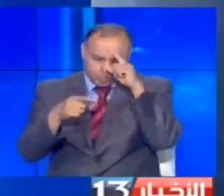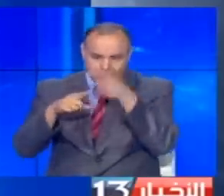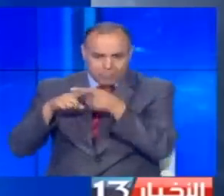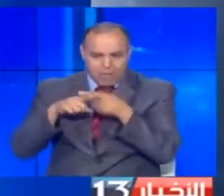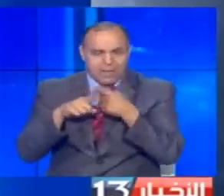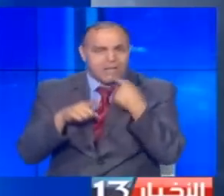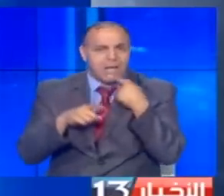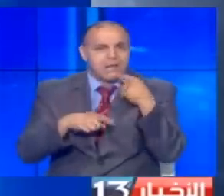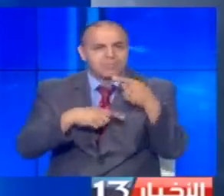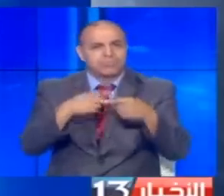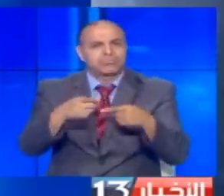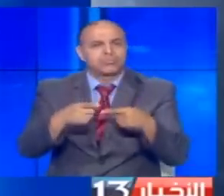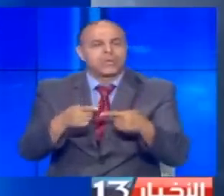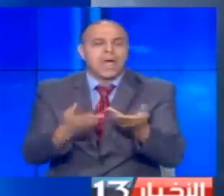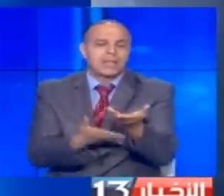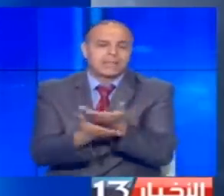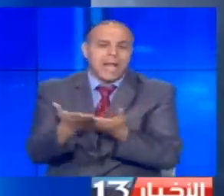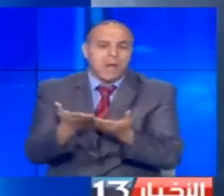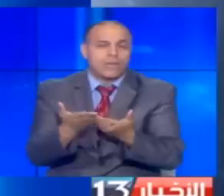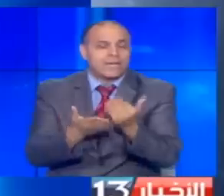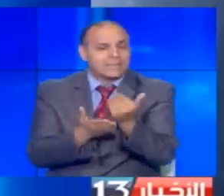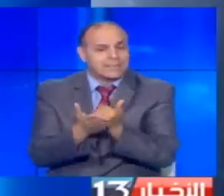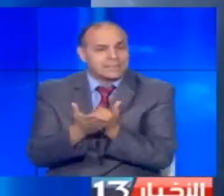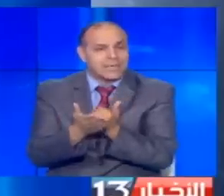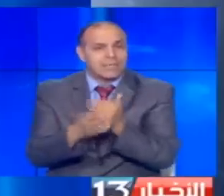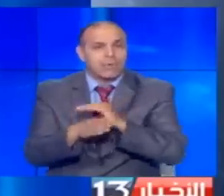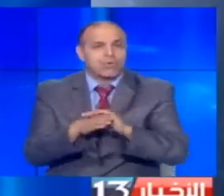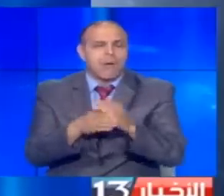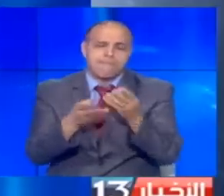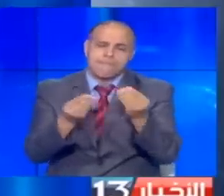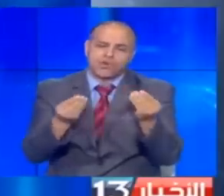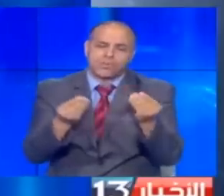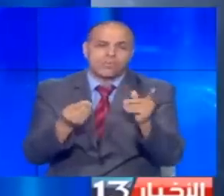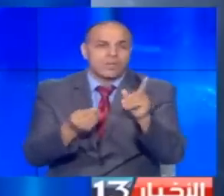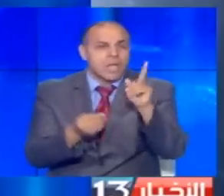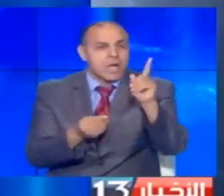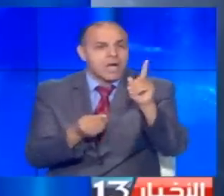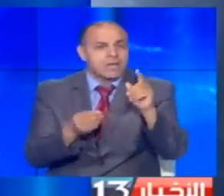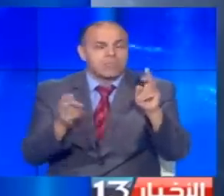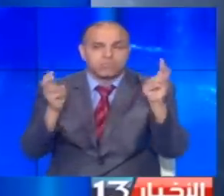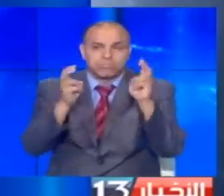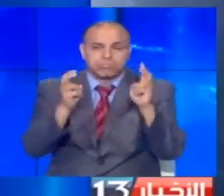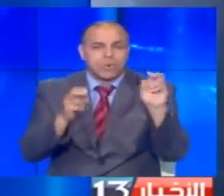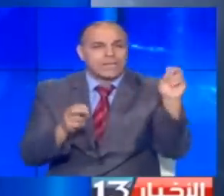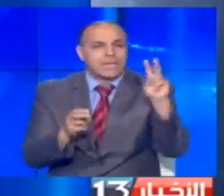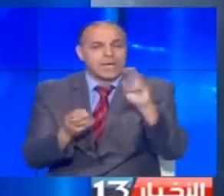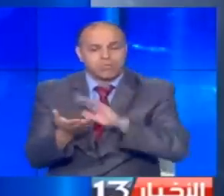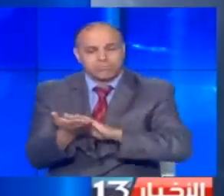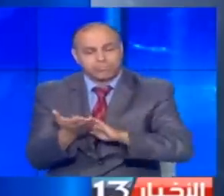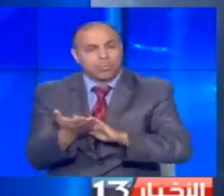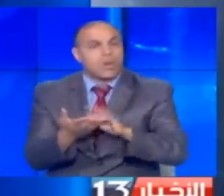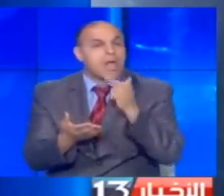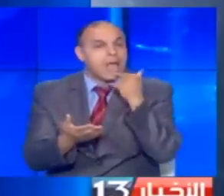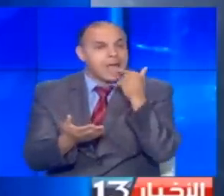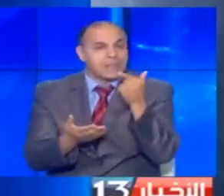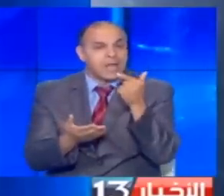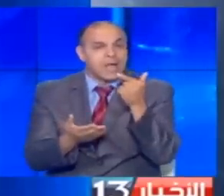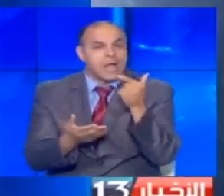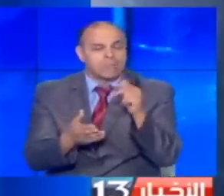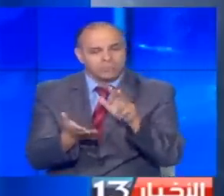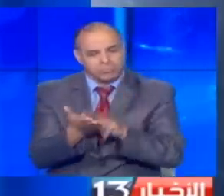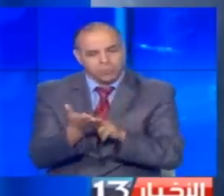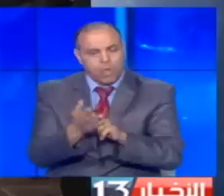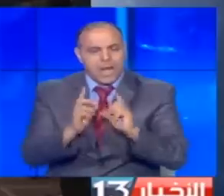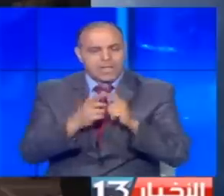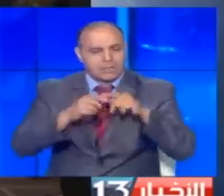على ارساليات تدعم التعاون الاقتصادي في مجالات عده بينها الطاقه والنقل والبنيه التحتيه وتفعيل